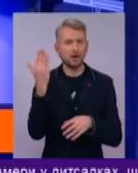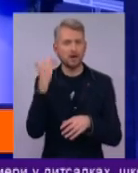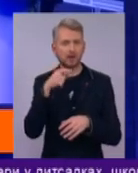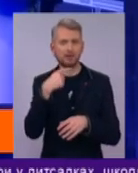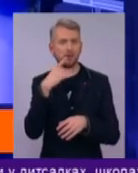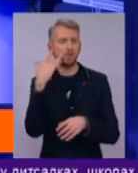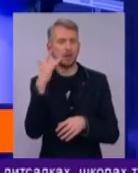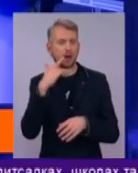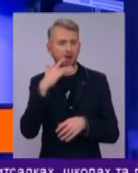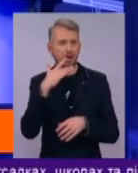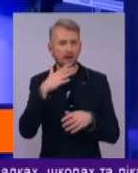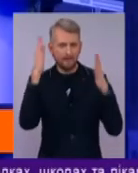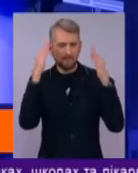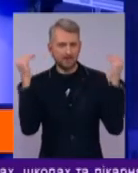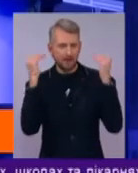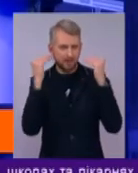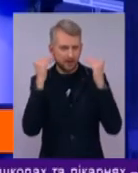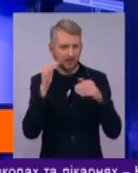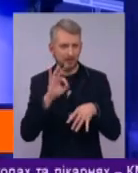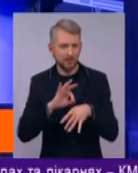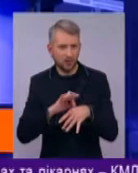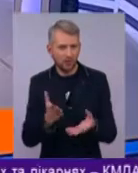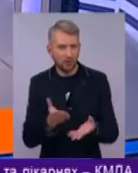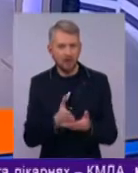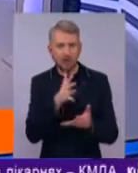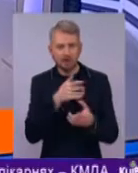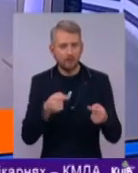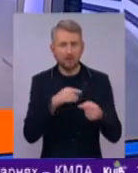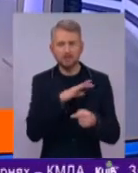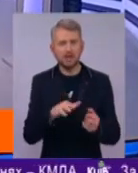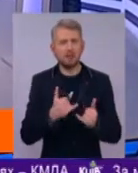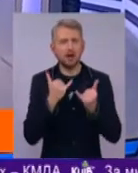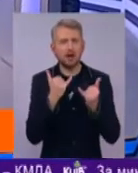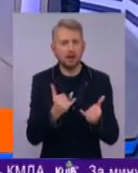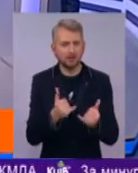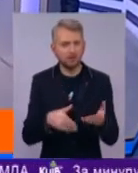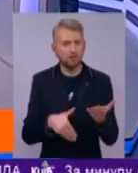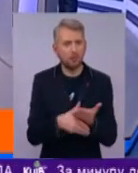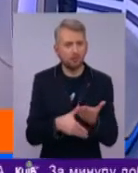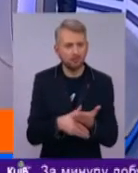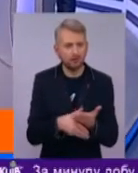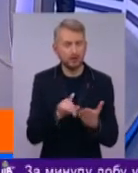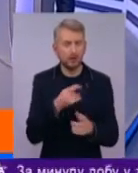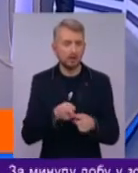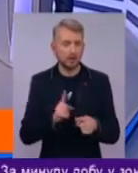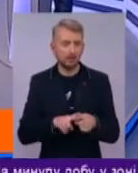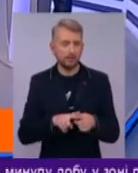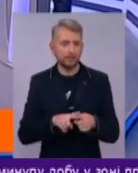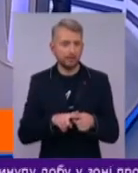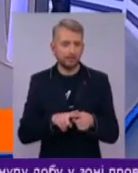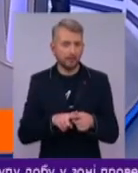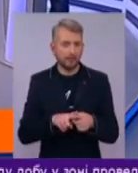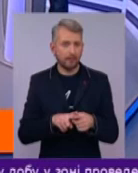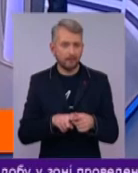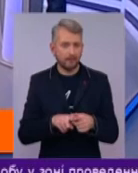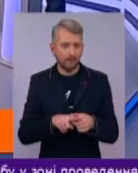американцев, вьетнамский синдром. Своевременно не была оказана соответствующая помощь, и поэтому потери в